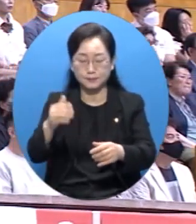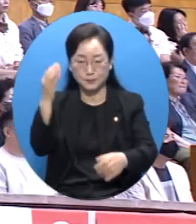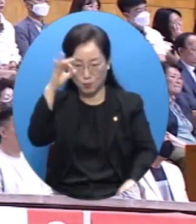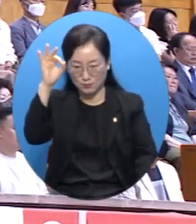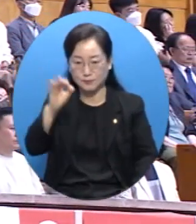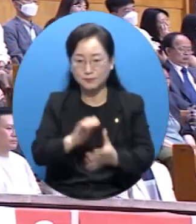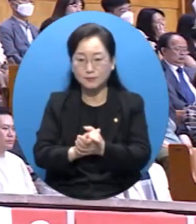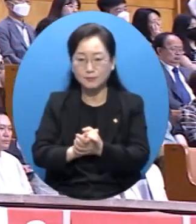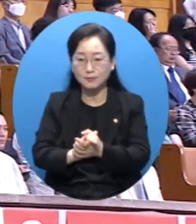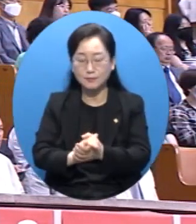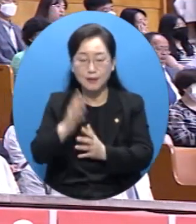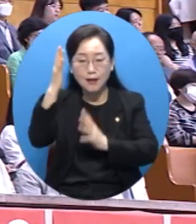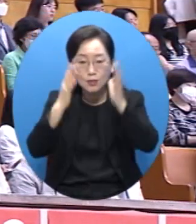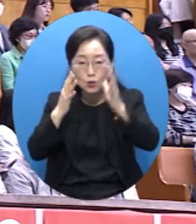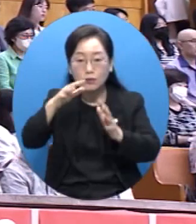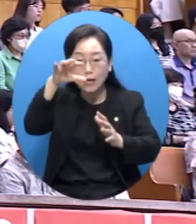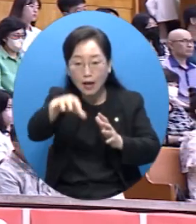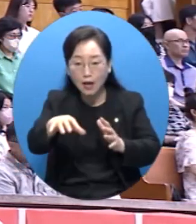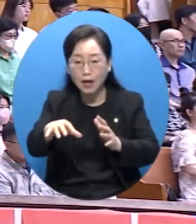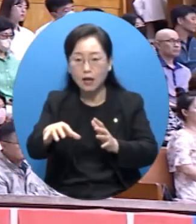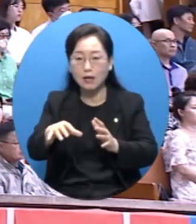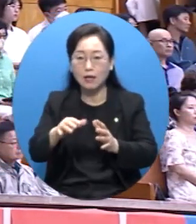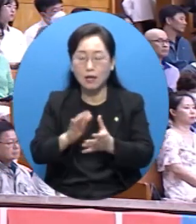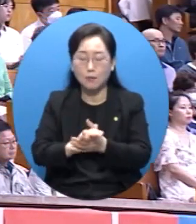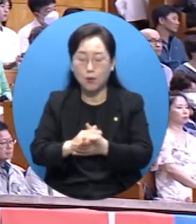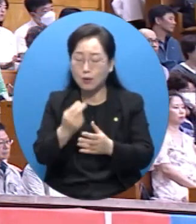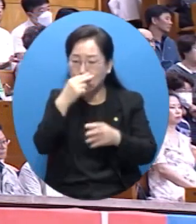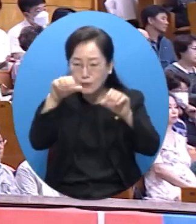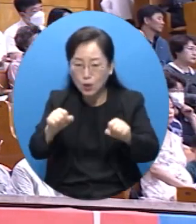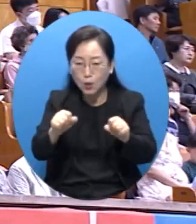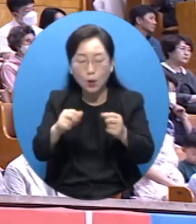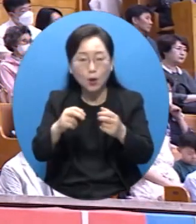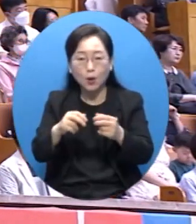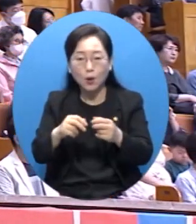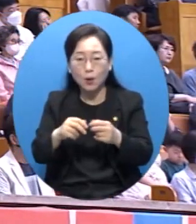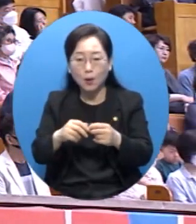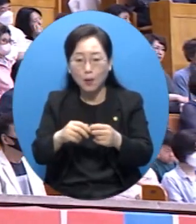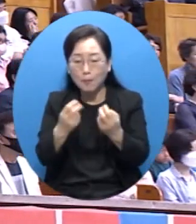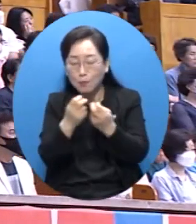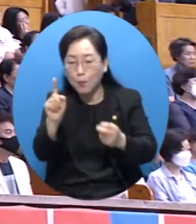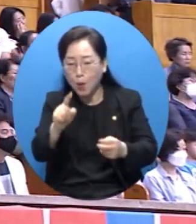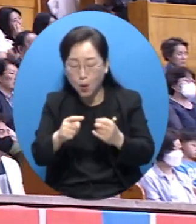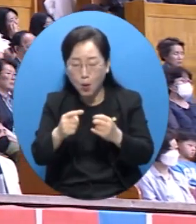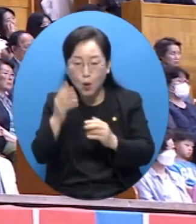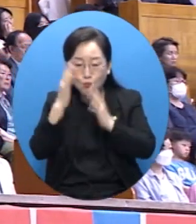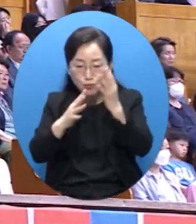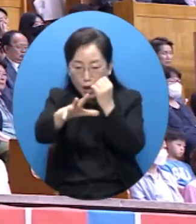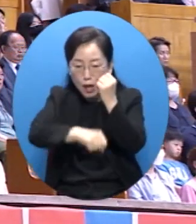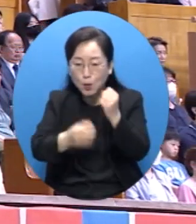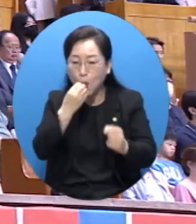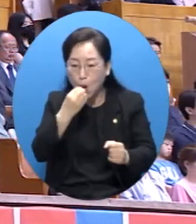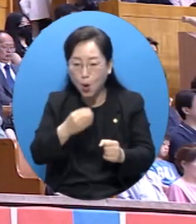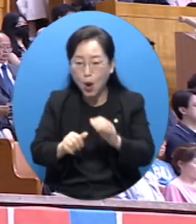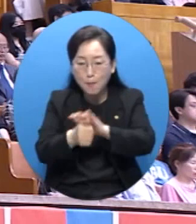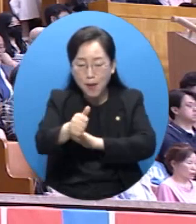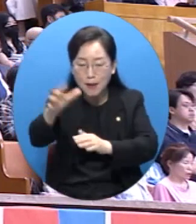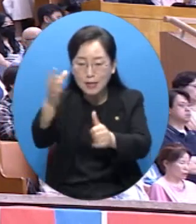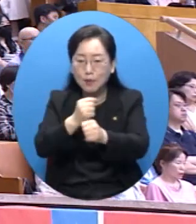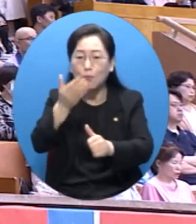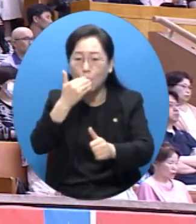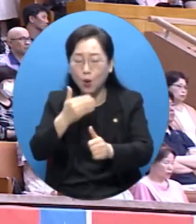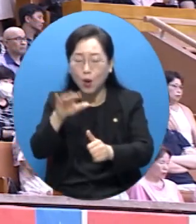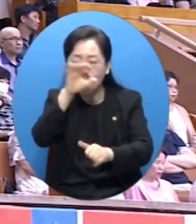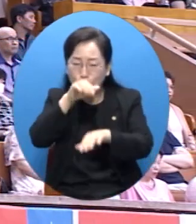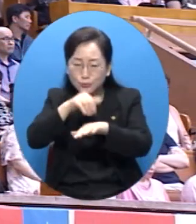정글에서 생존하는 훈련을 하기 위해서 풀뿌리 깨서 먹는 법, 도마뱀 잡아먹는 법 등을 훈련받고